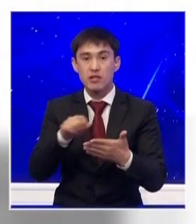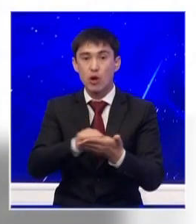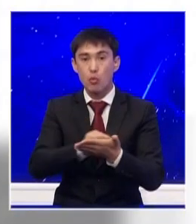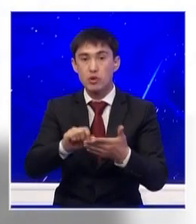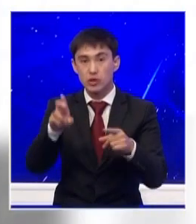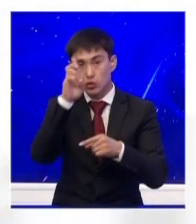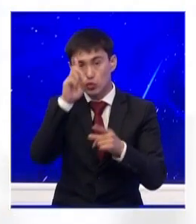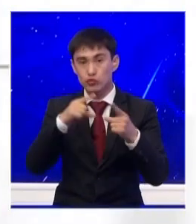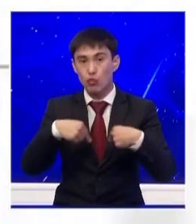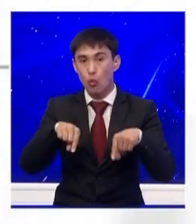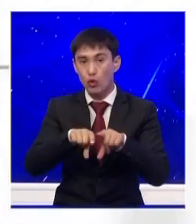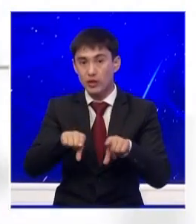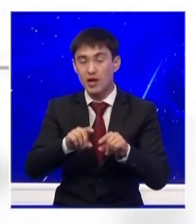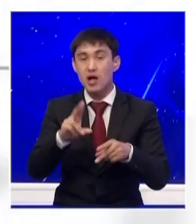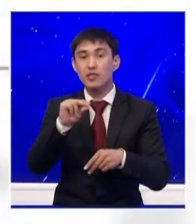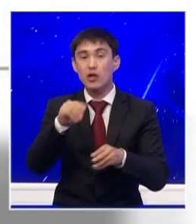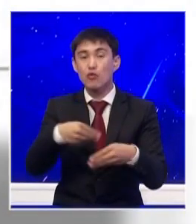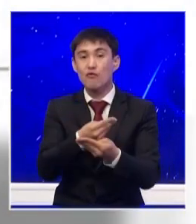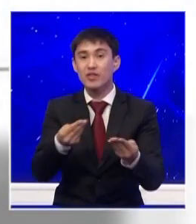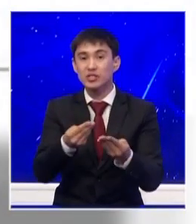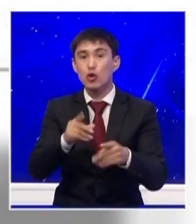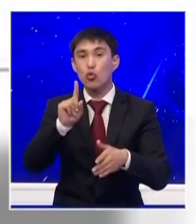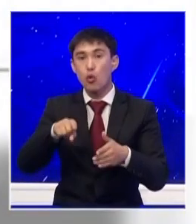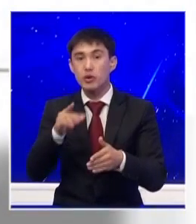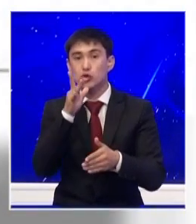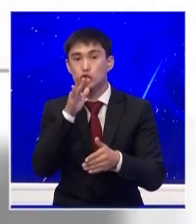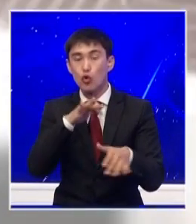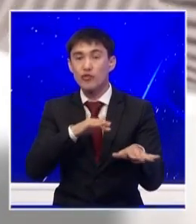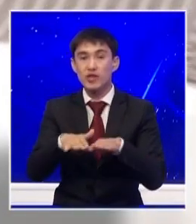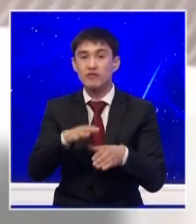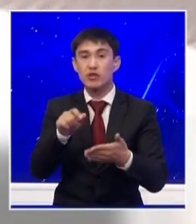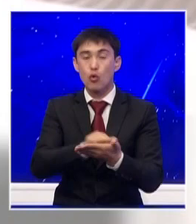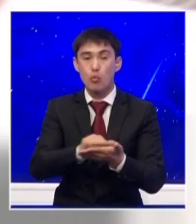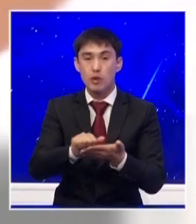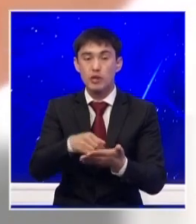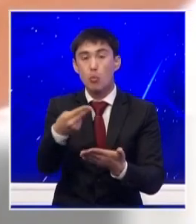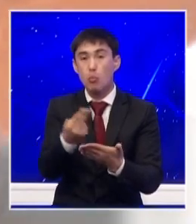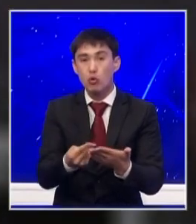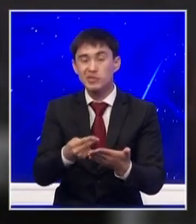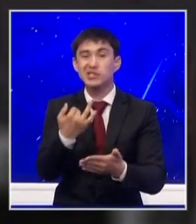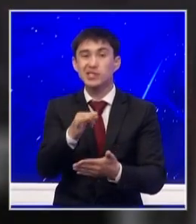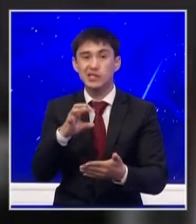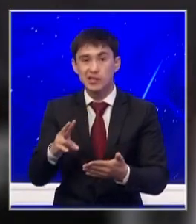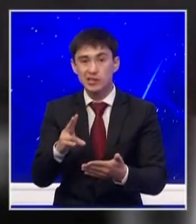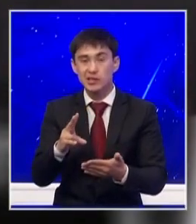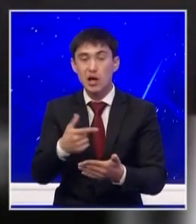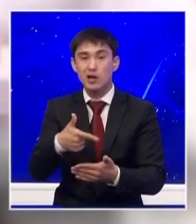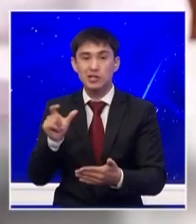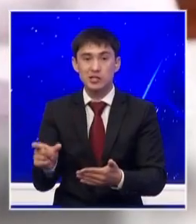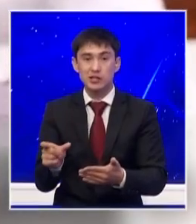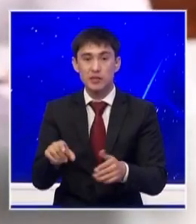документ государственного органа дату его выдачи номер и срок действия документа подпись ИИН